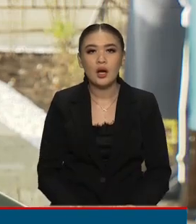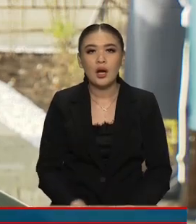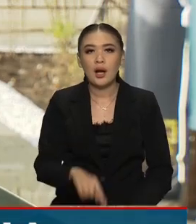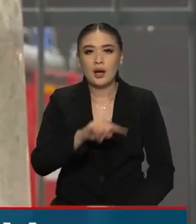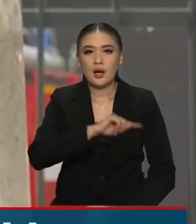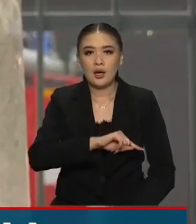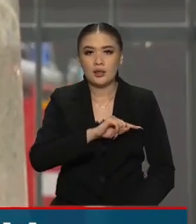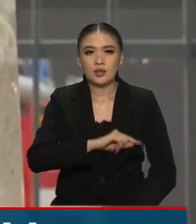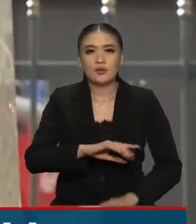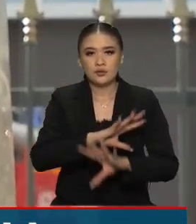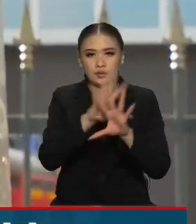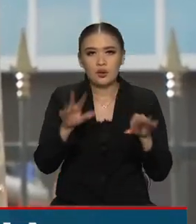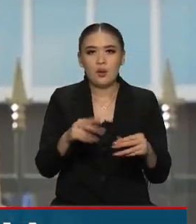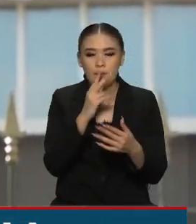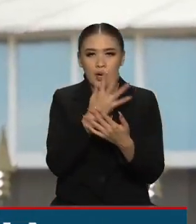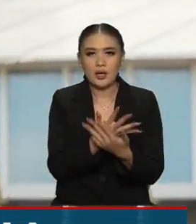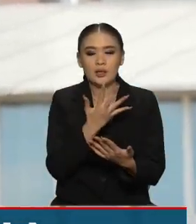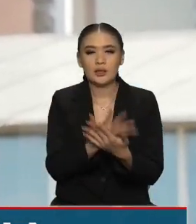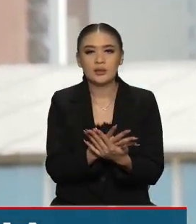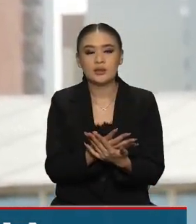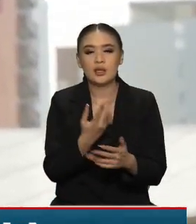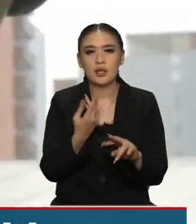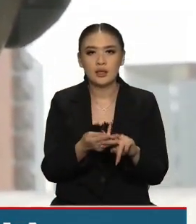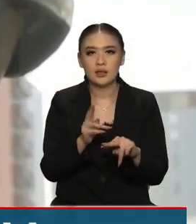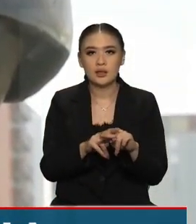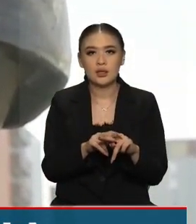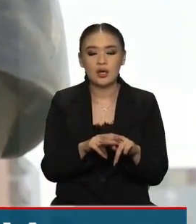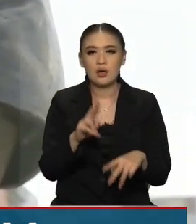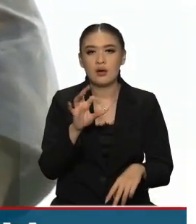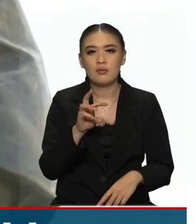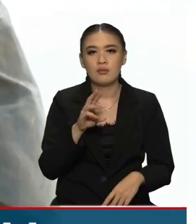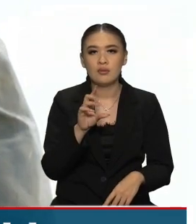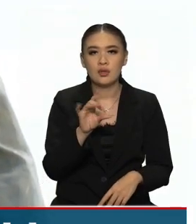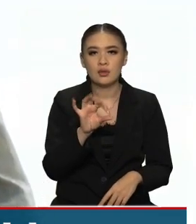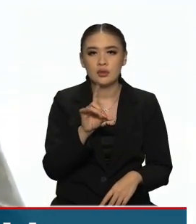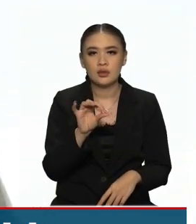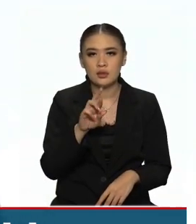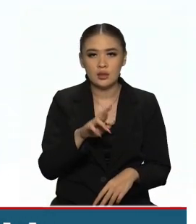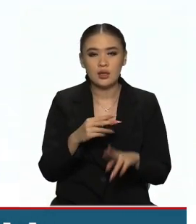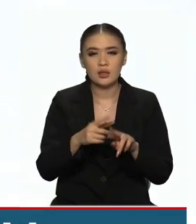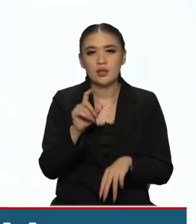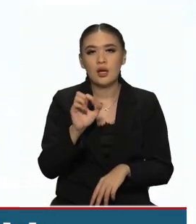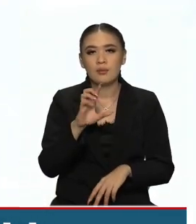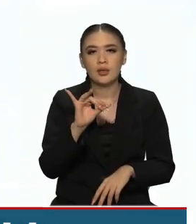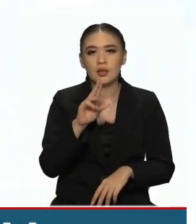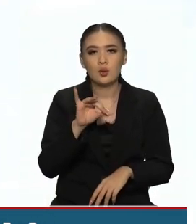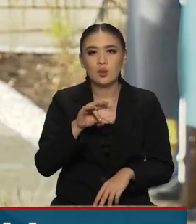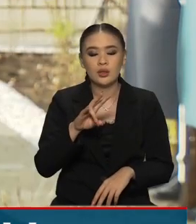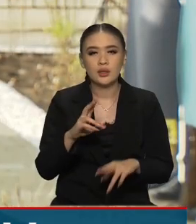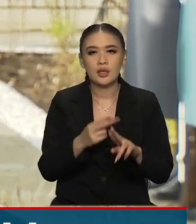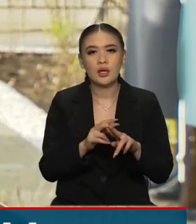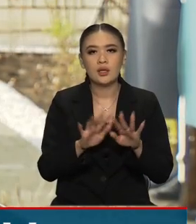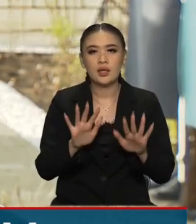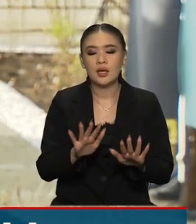характері бәрі табылған сияқты деп ойлаймыз. Осы композиция тек қана Асқар Забекулин емес, осы